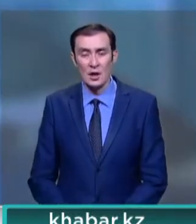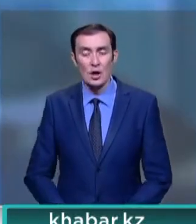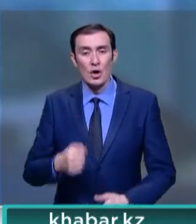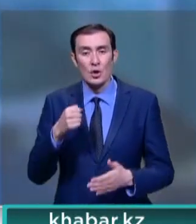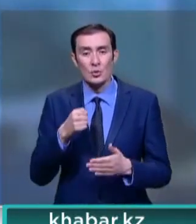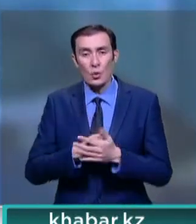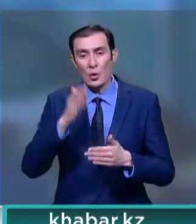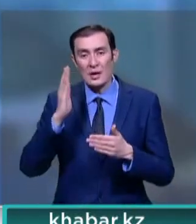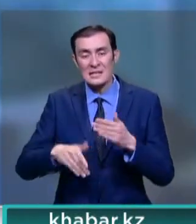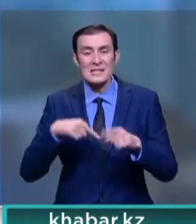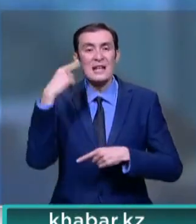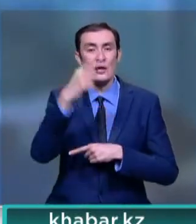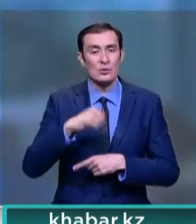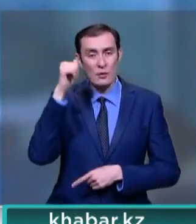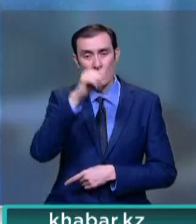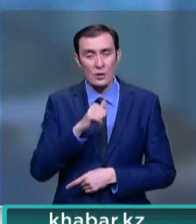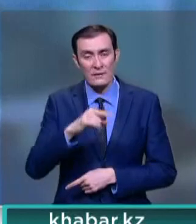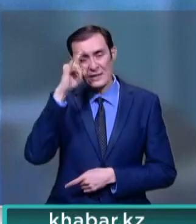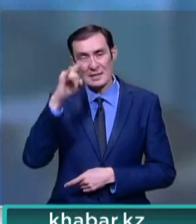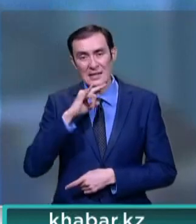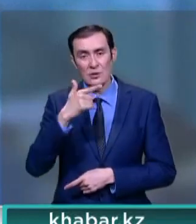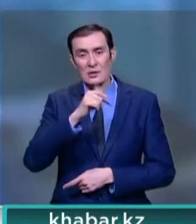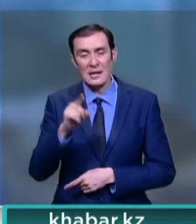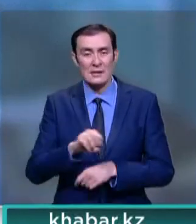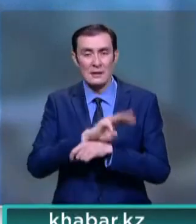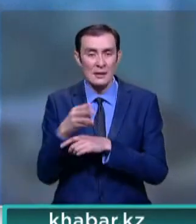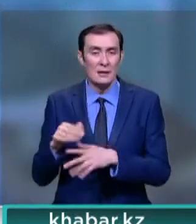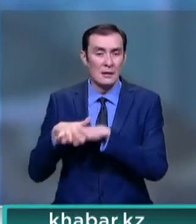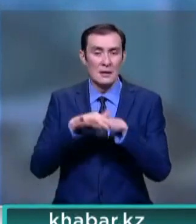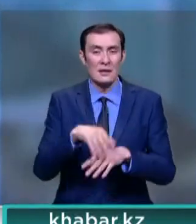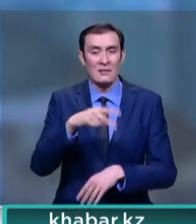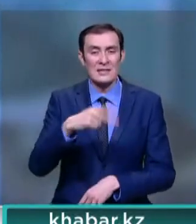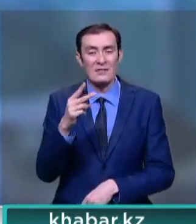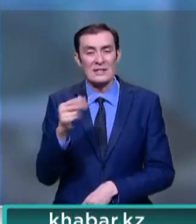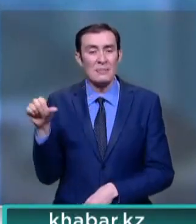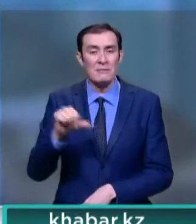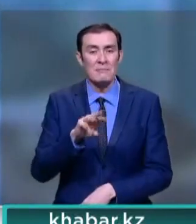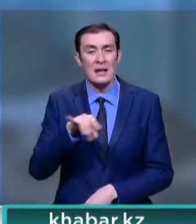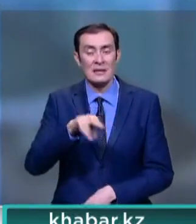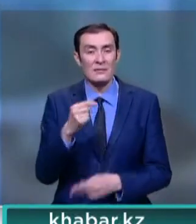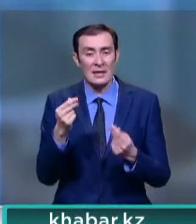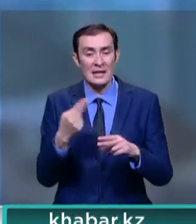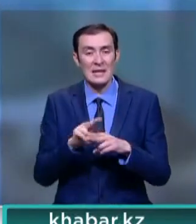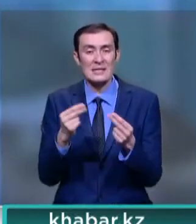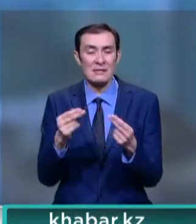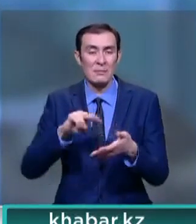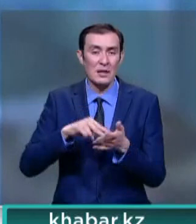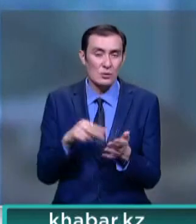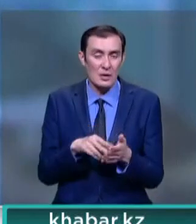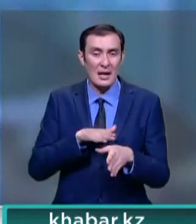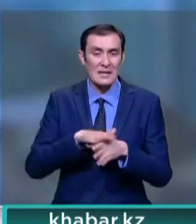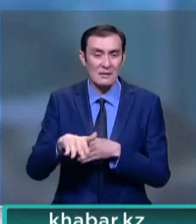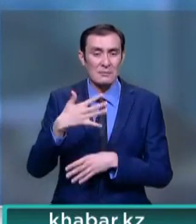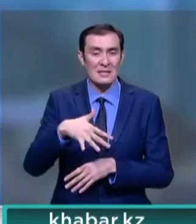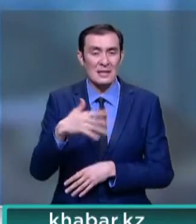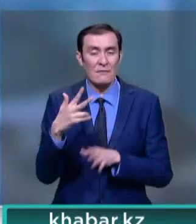До конца следующего года в Казахстане на газификацию населенных пунктов направят 22,5 миллиардов тенге. На эти средства планируют